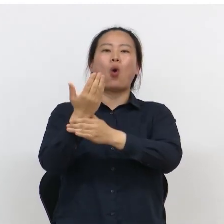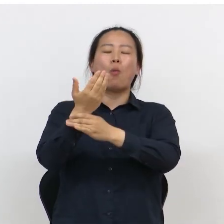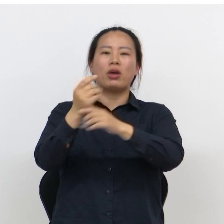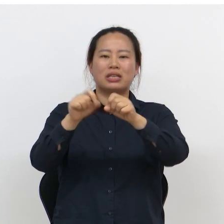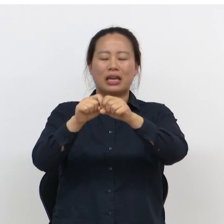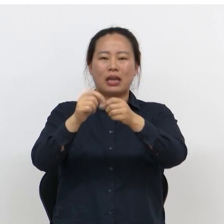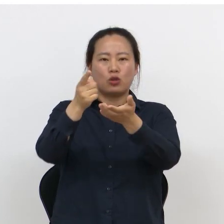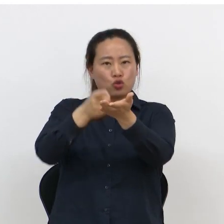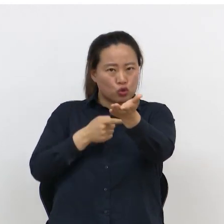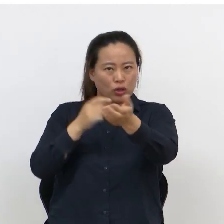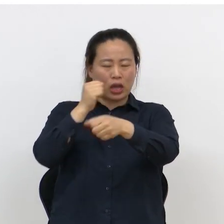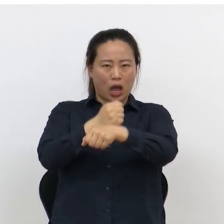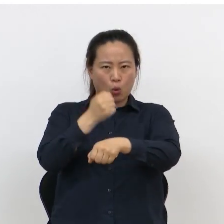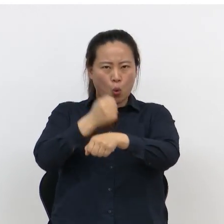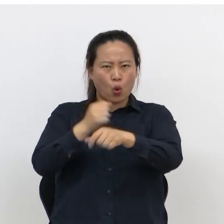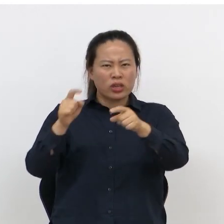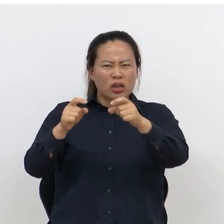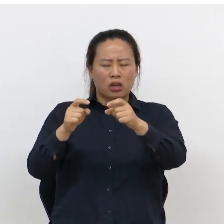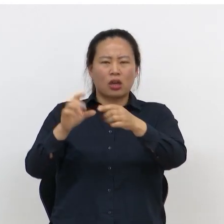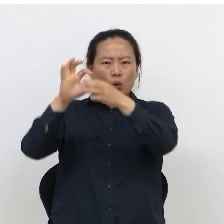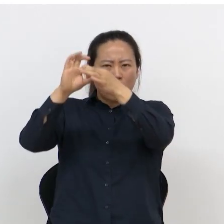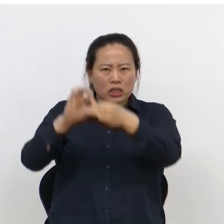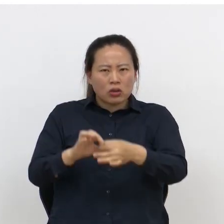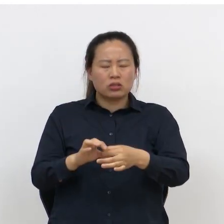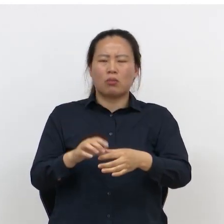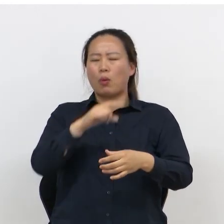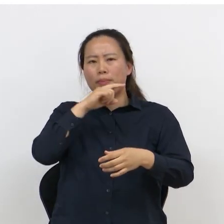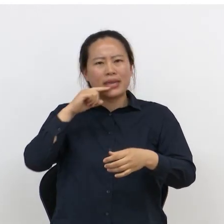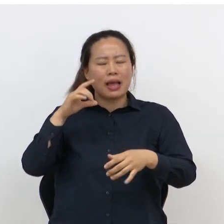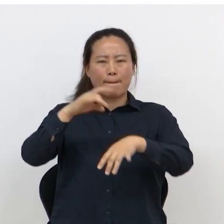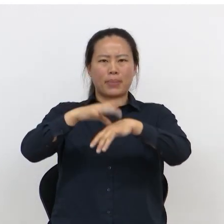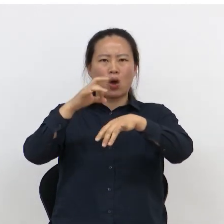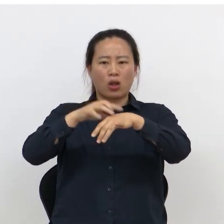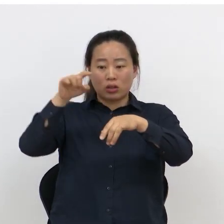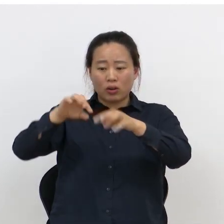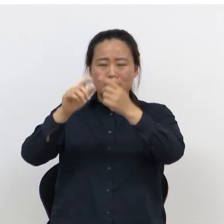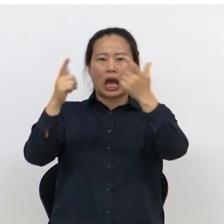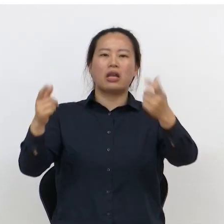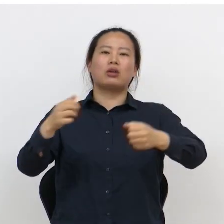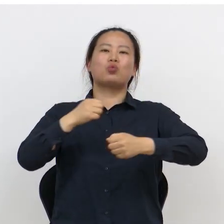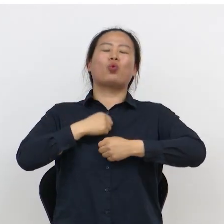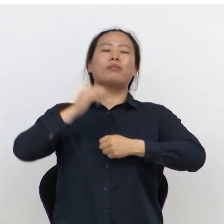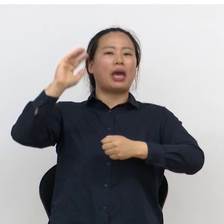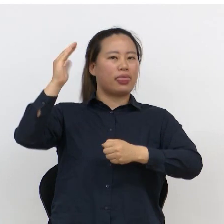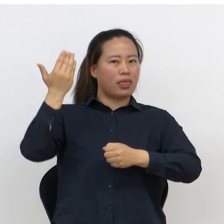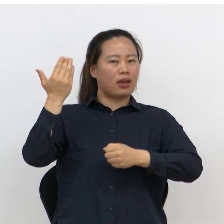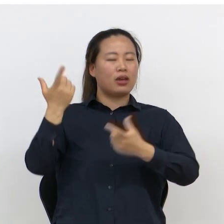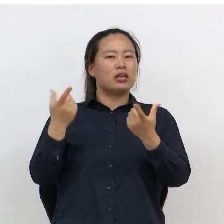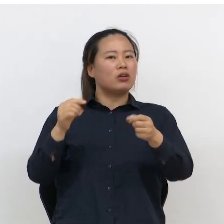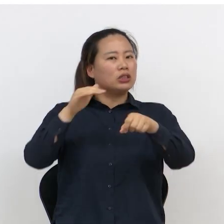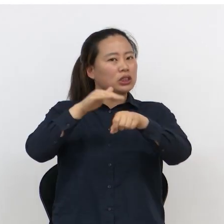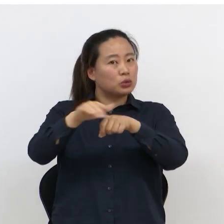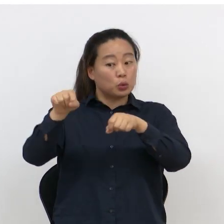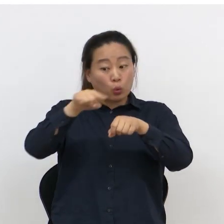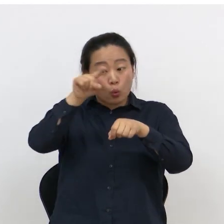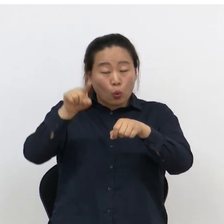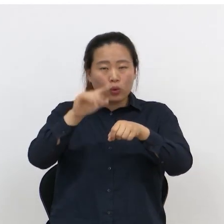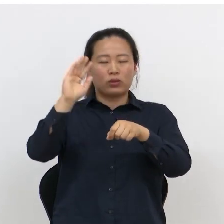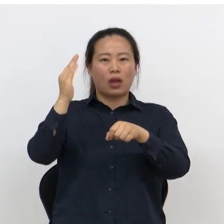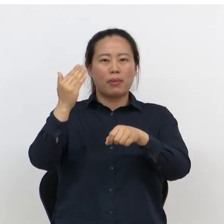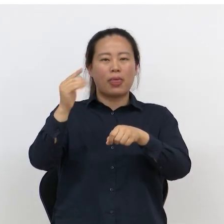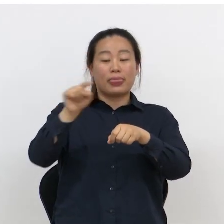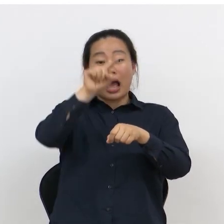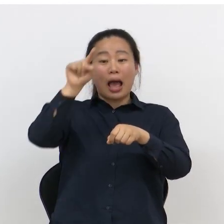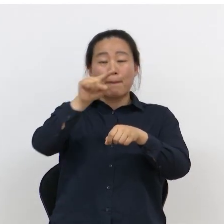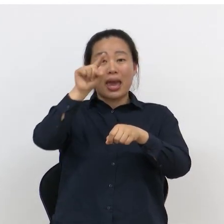절개를 하고 그리고 이 과정에서 뼈가루나 피가 들어가지 않도록 좀 조심을 해야 됩니다. 이렇게 정원창이 구멍이 열리면 여기가 달팽이관